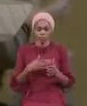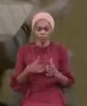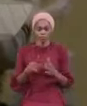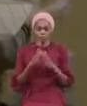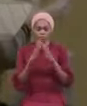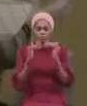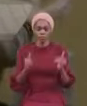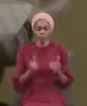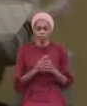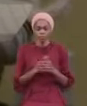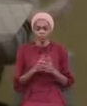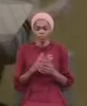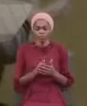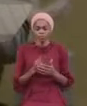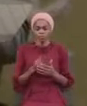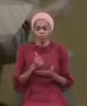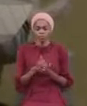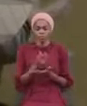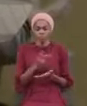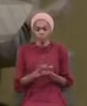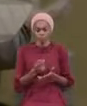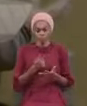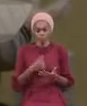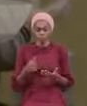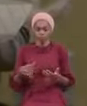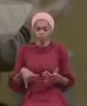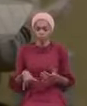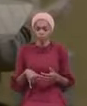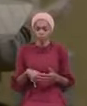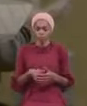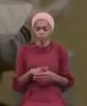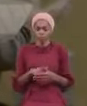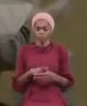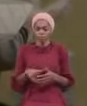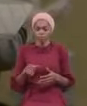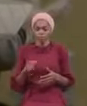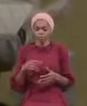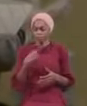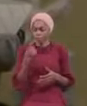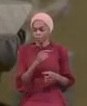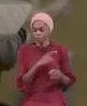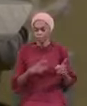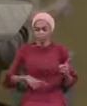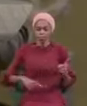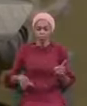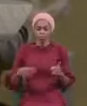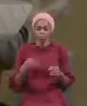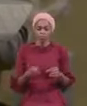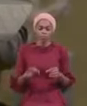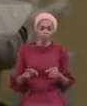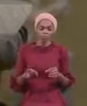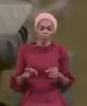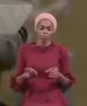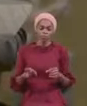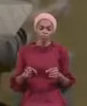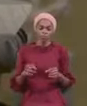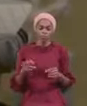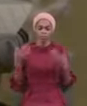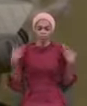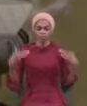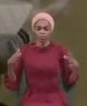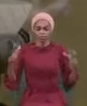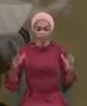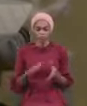armées et vous verrez si je n'ouvre pas pour vous les é des cieux et si je ne